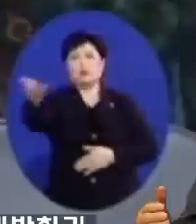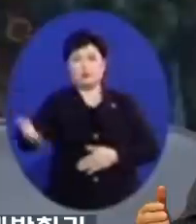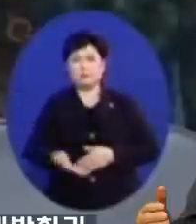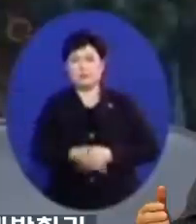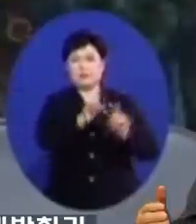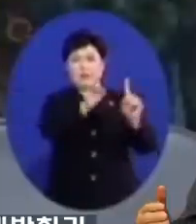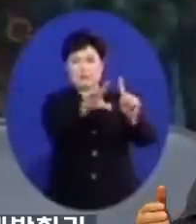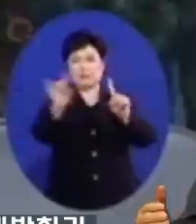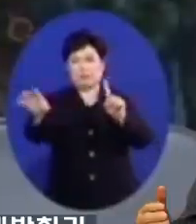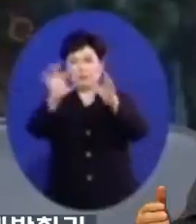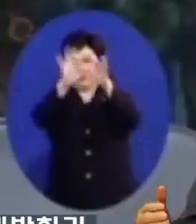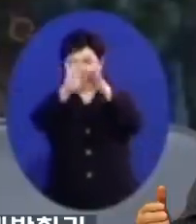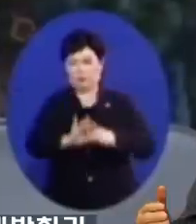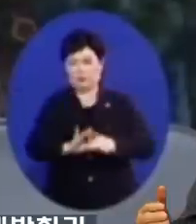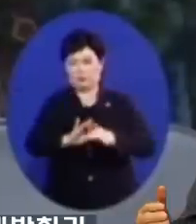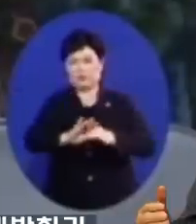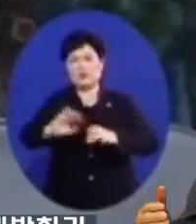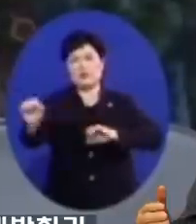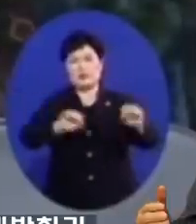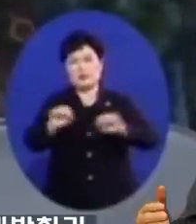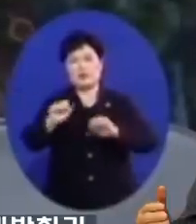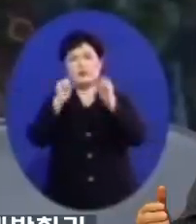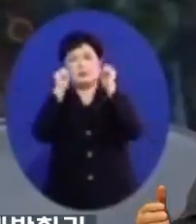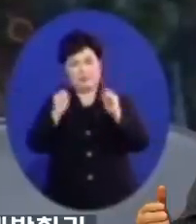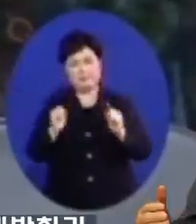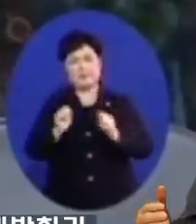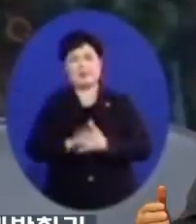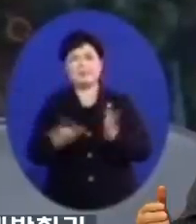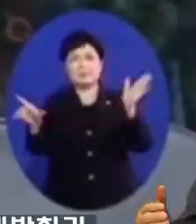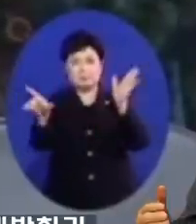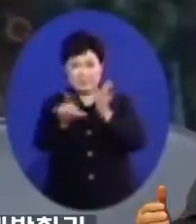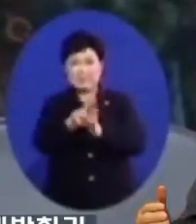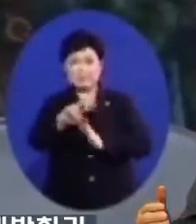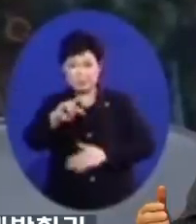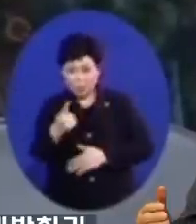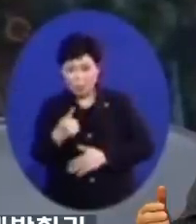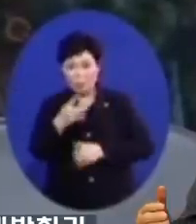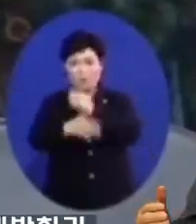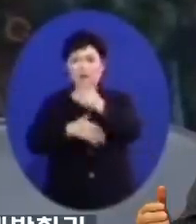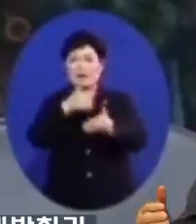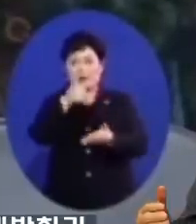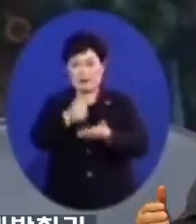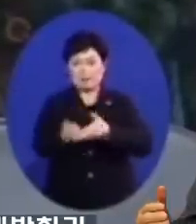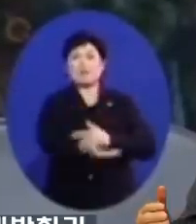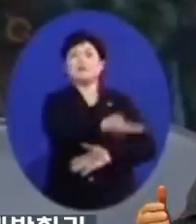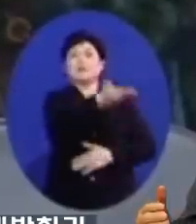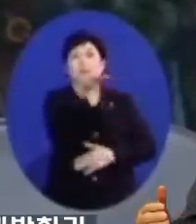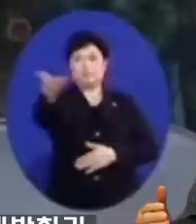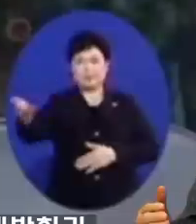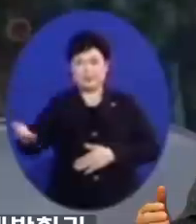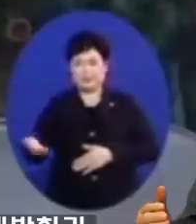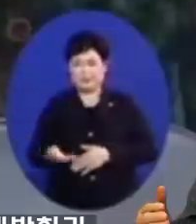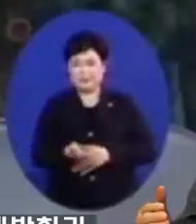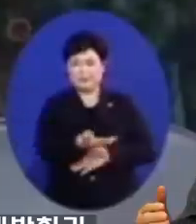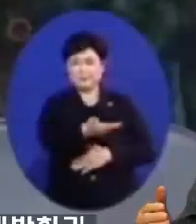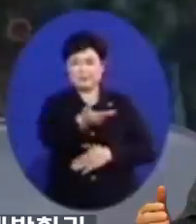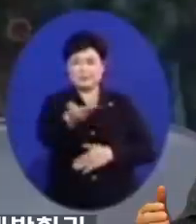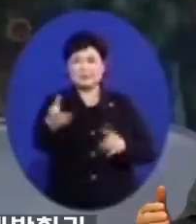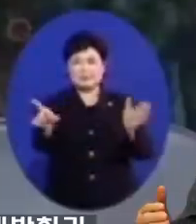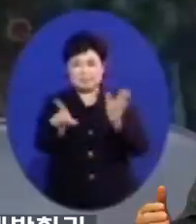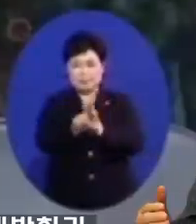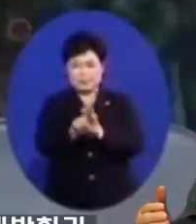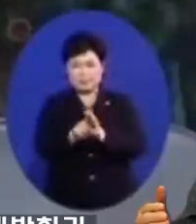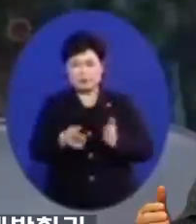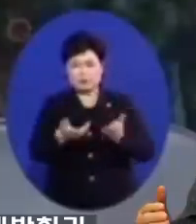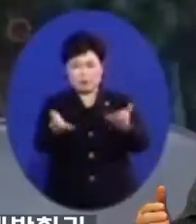통해서 여러분에게 역사하는 것입니다. 믿음도 하나님이 여러분에게 믿음을 주어